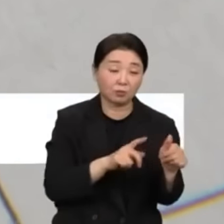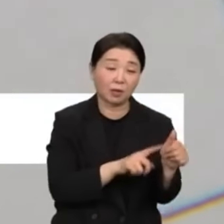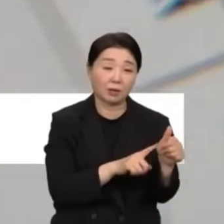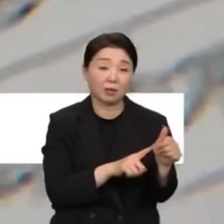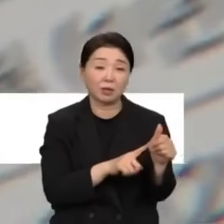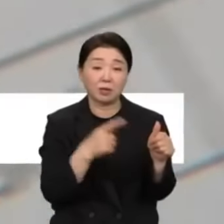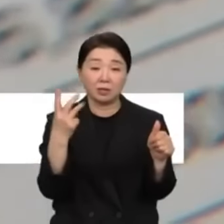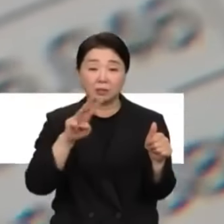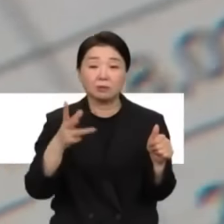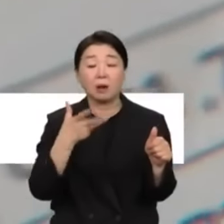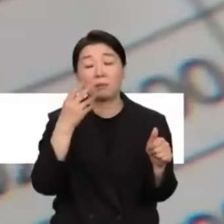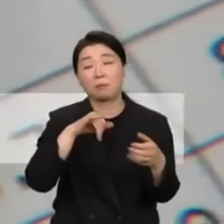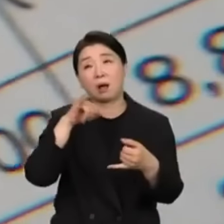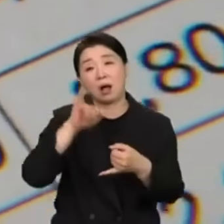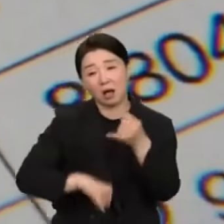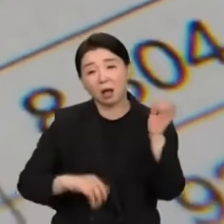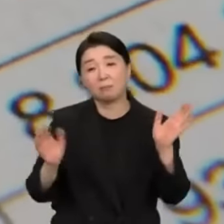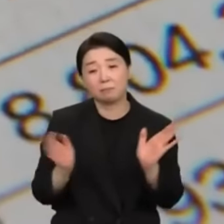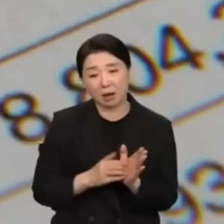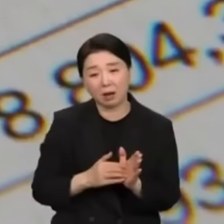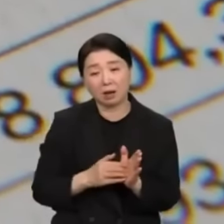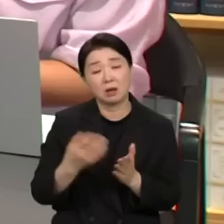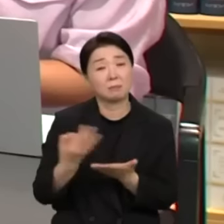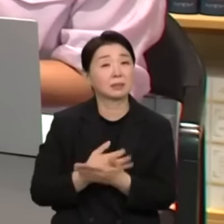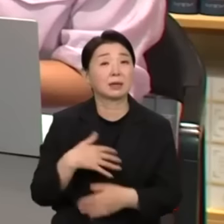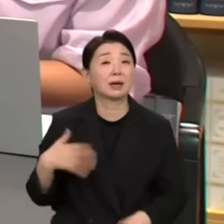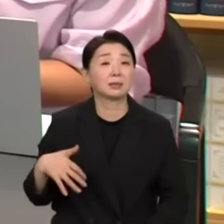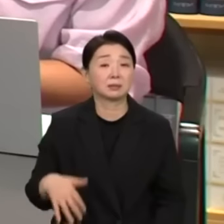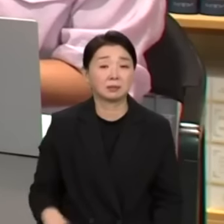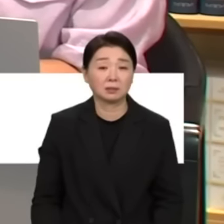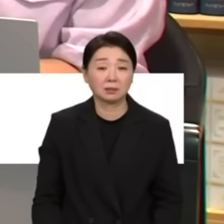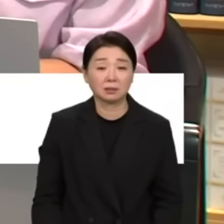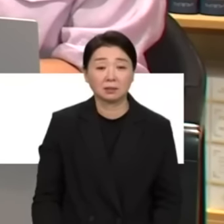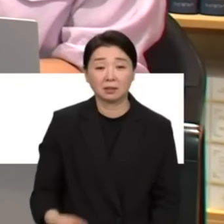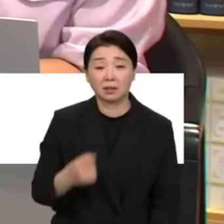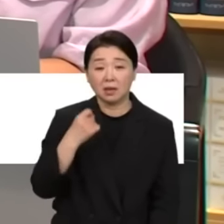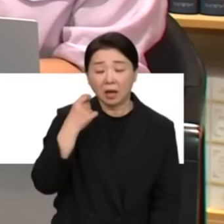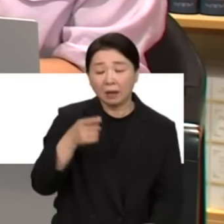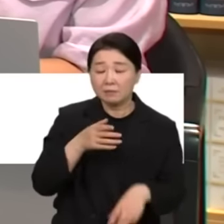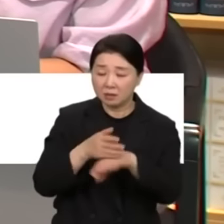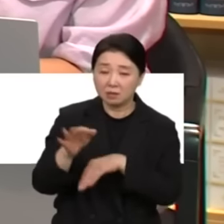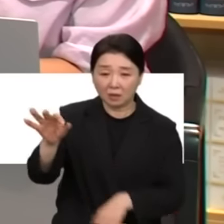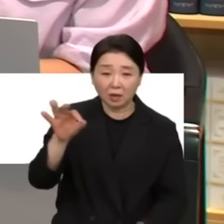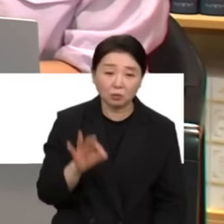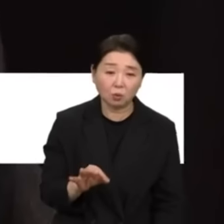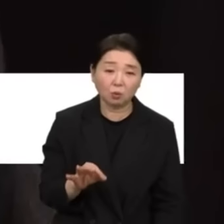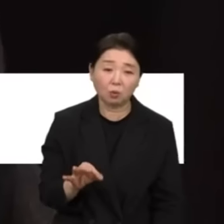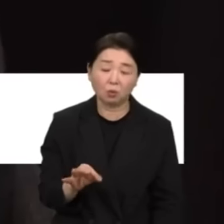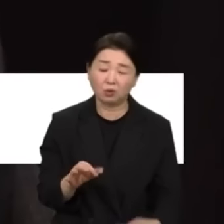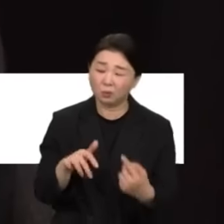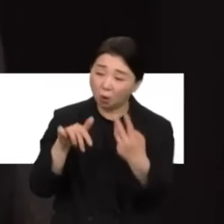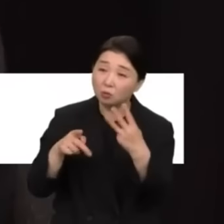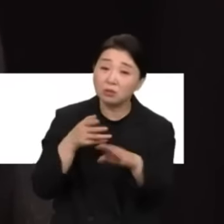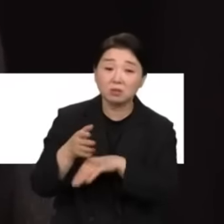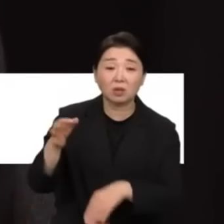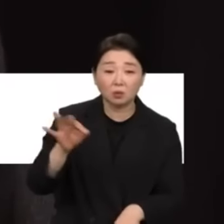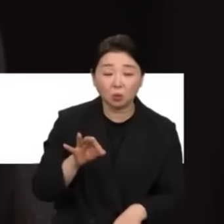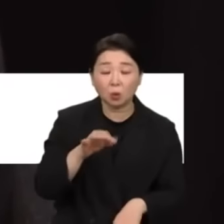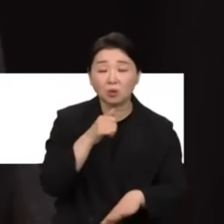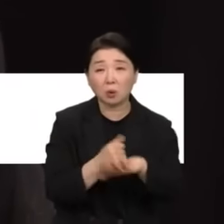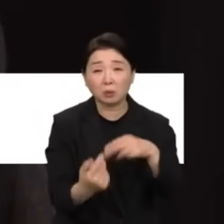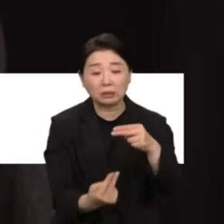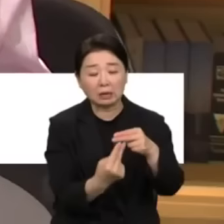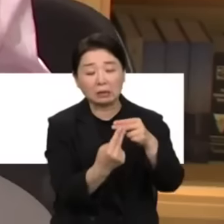약 3,800만 원을 받지 못했습니다. 한 달 늦게 해주고 뭐 몇 주 늦게 해주고 이렇게 해서 쌓이고 쌓인